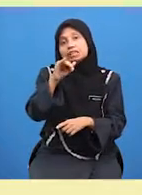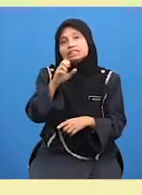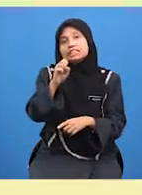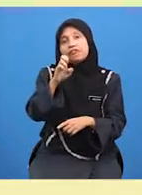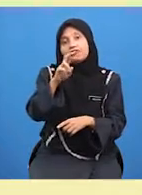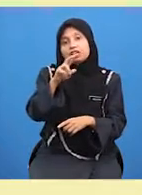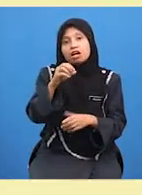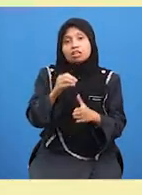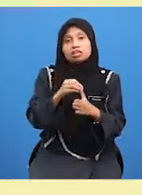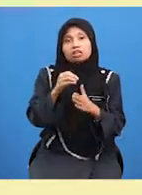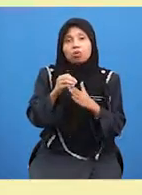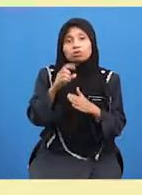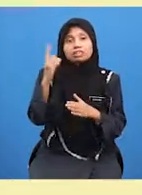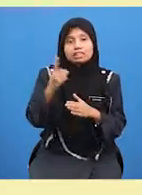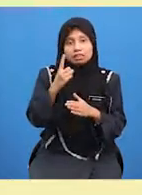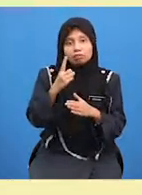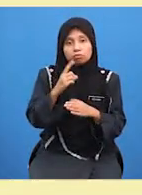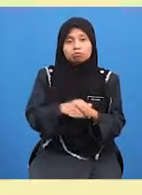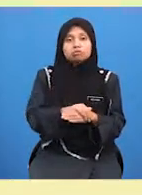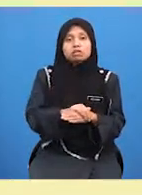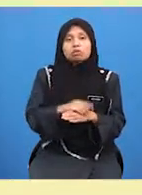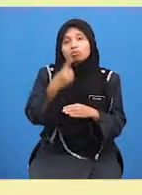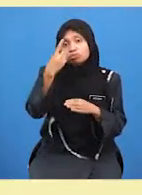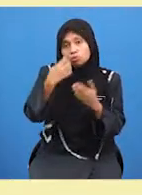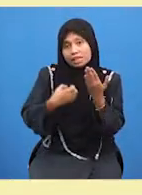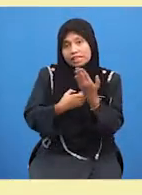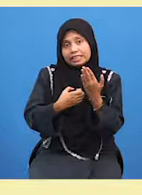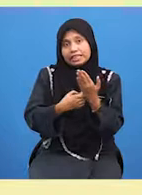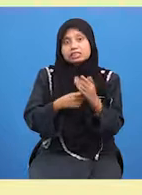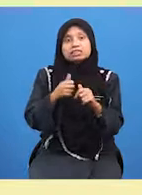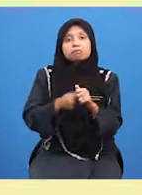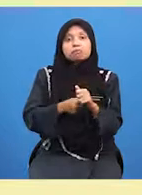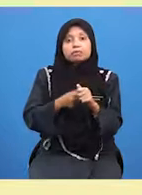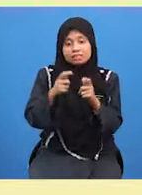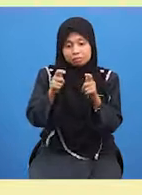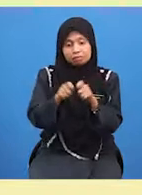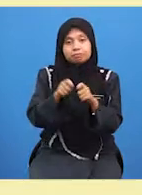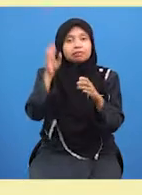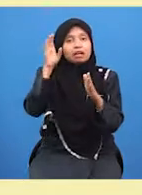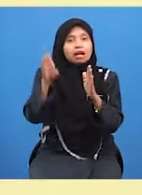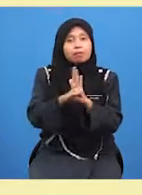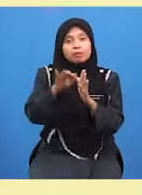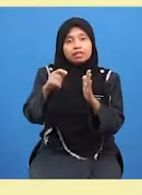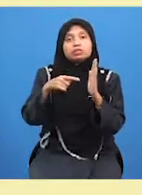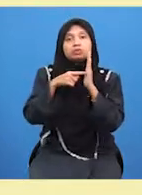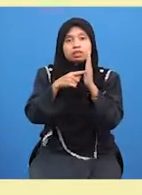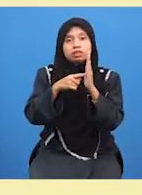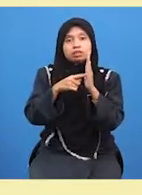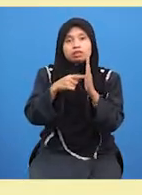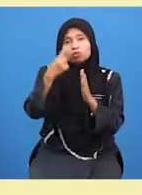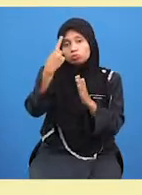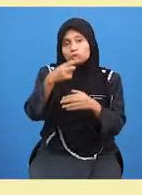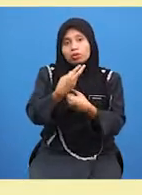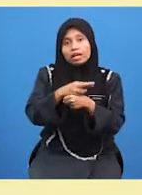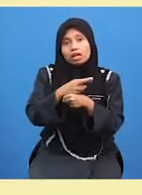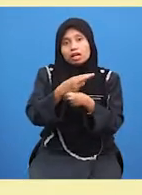selari. Contoh bagi reka bentuk produk elektrik adalah seperti gambar yang dipaparkan di skrin. Bagi